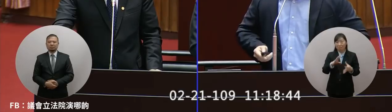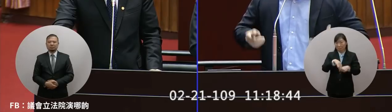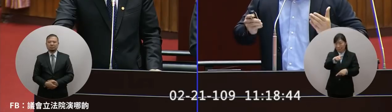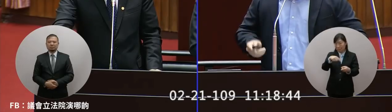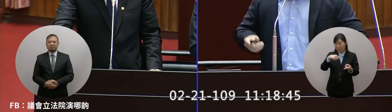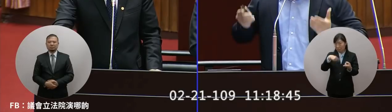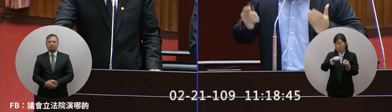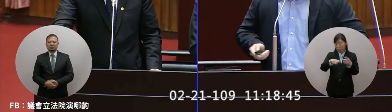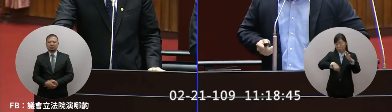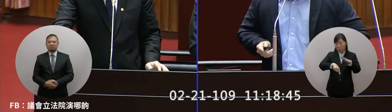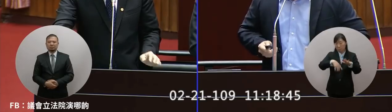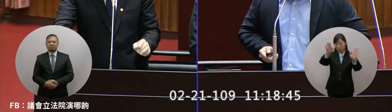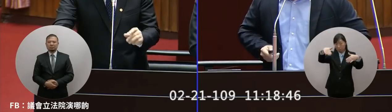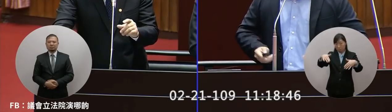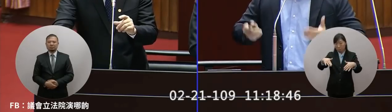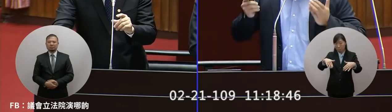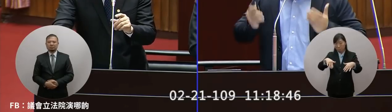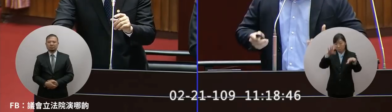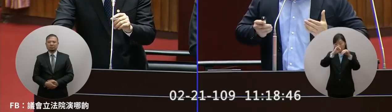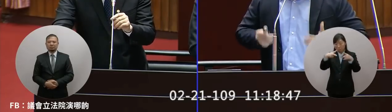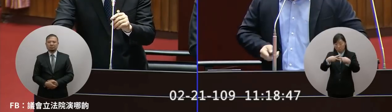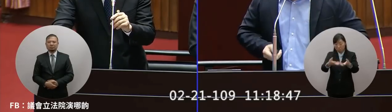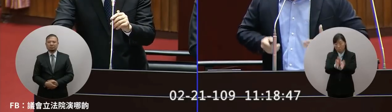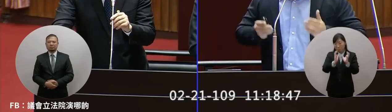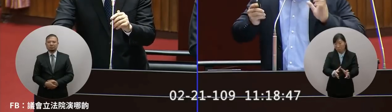由院来组成一个调查小组，